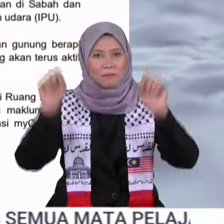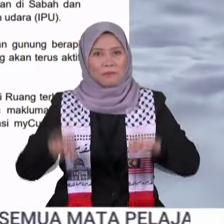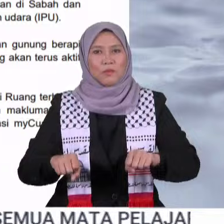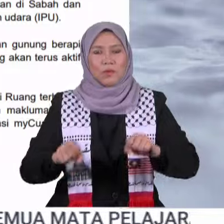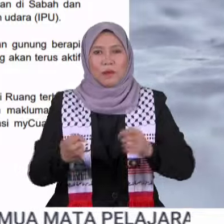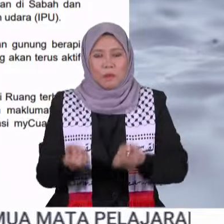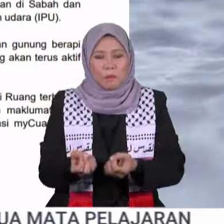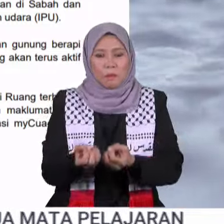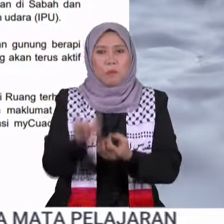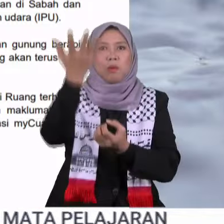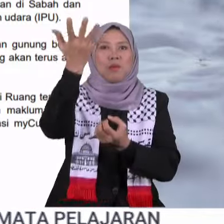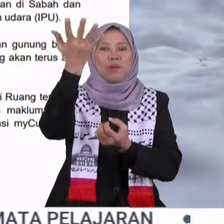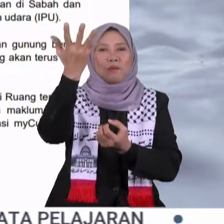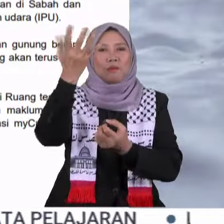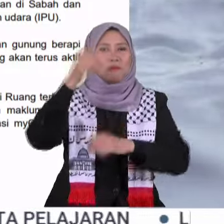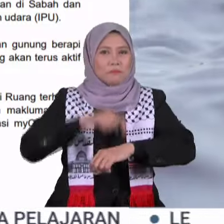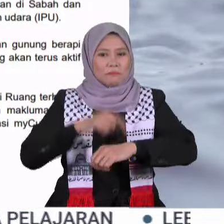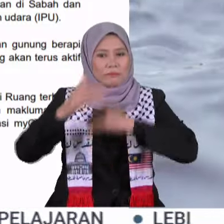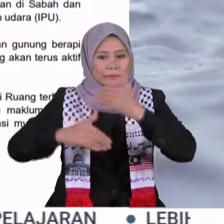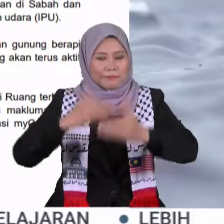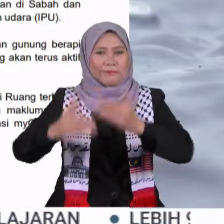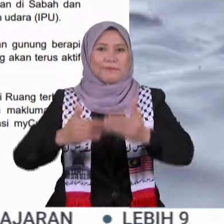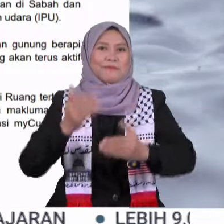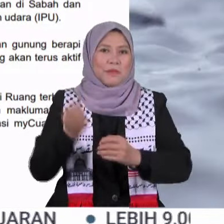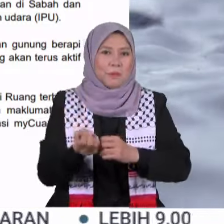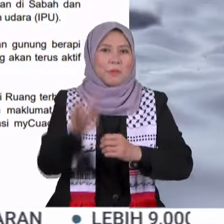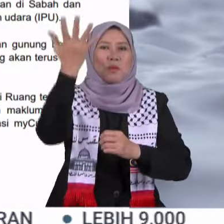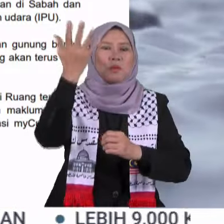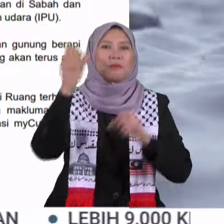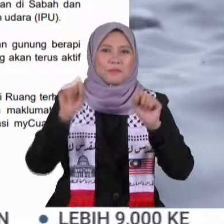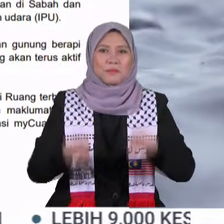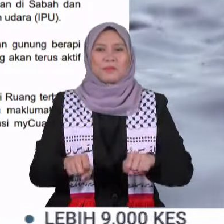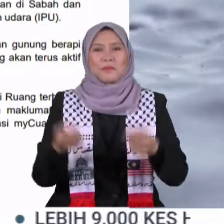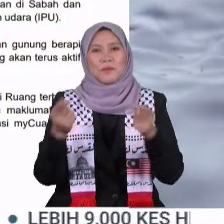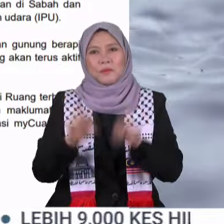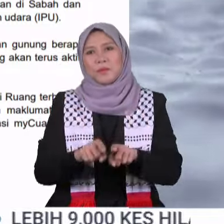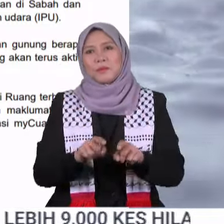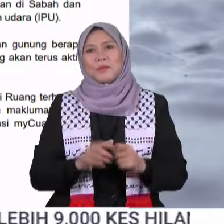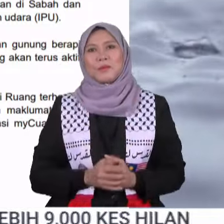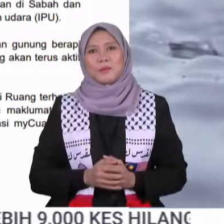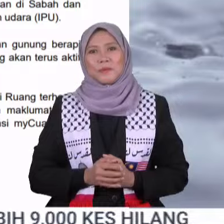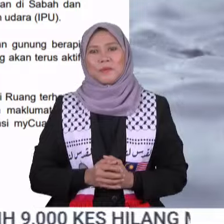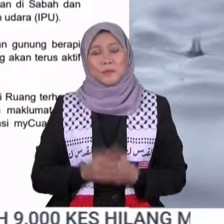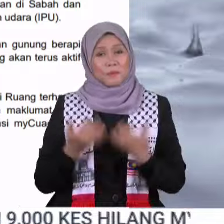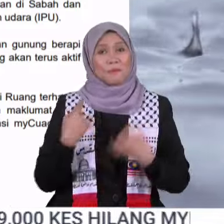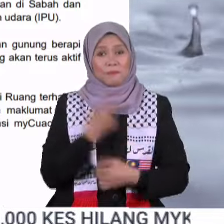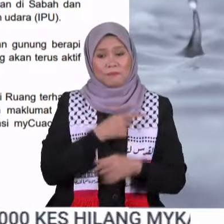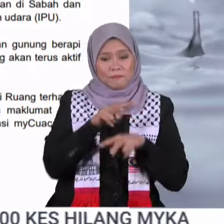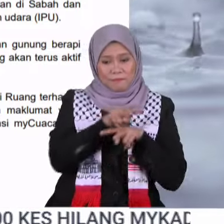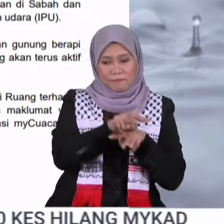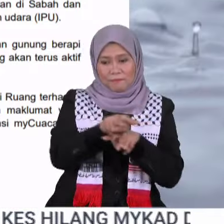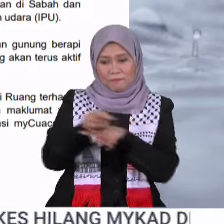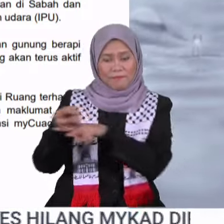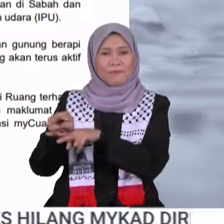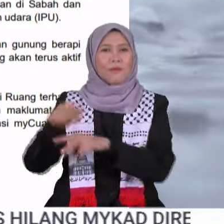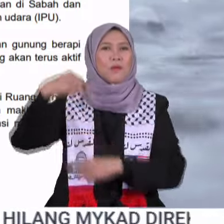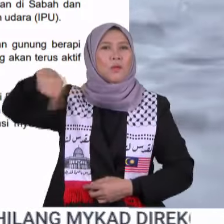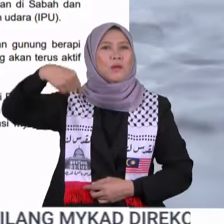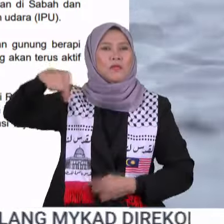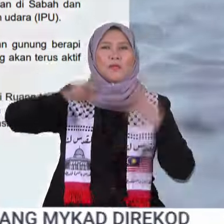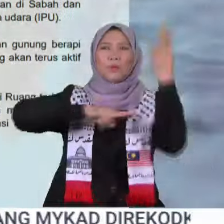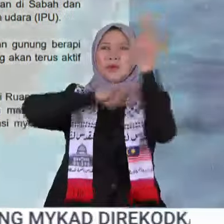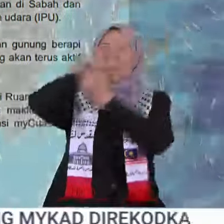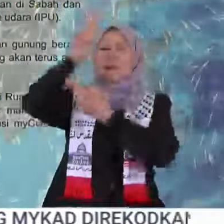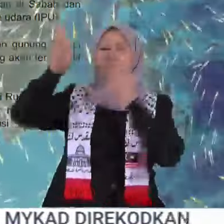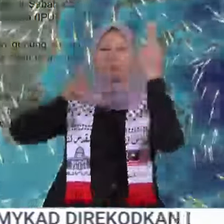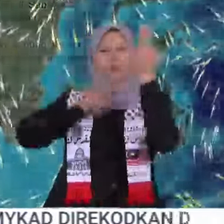boleh meletus juga daripada masa ke semasa. Namun begitu, kita memantau dan kita mendapati kualiti udara permukaan